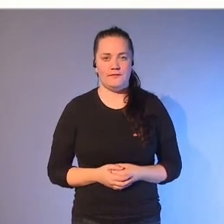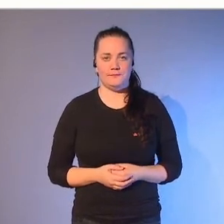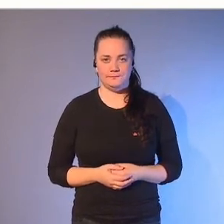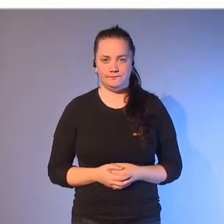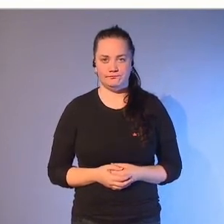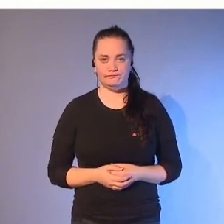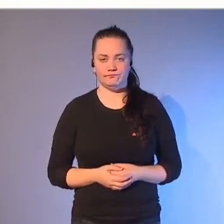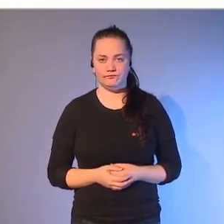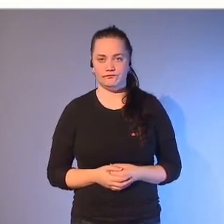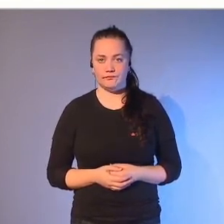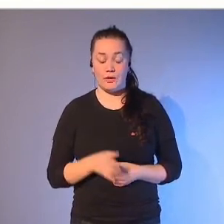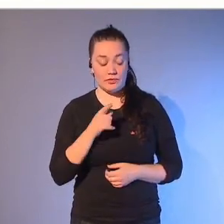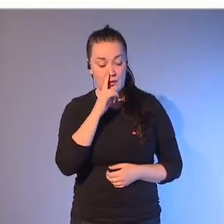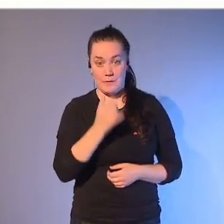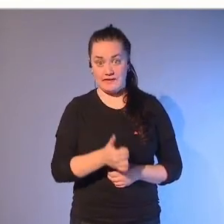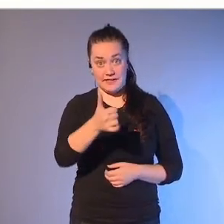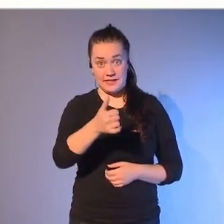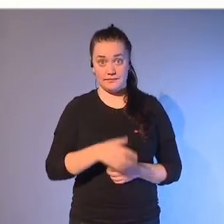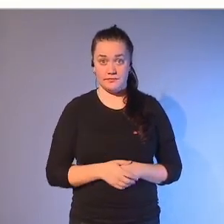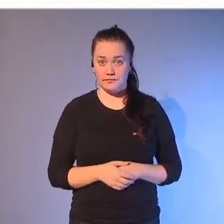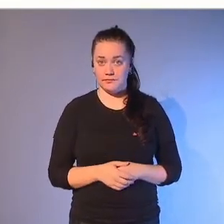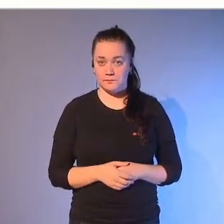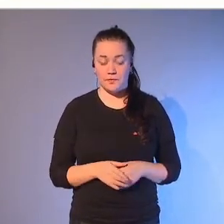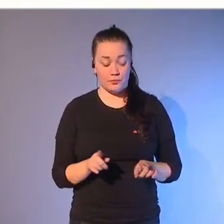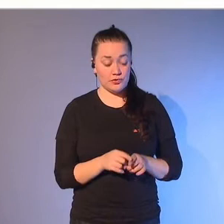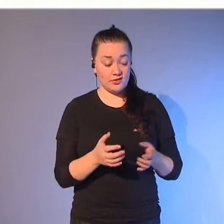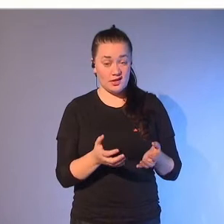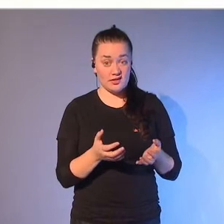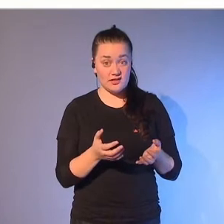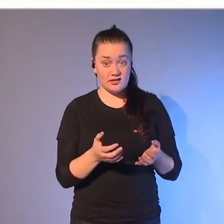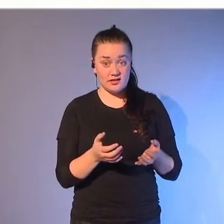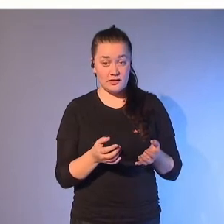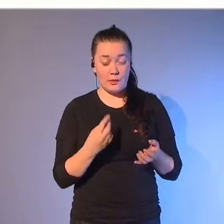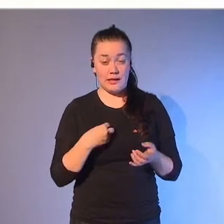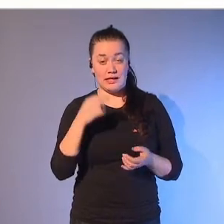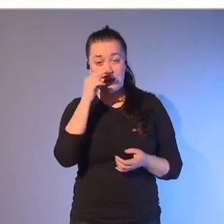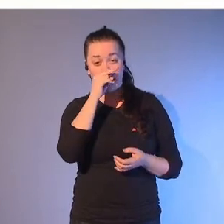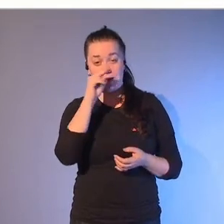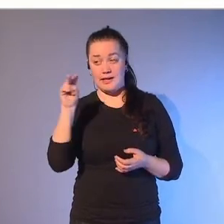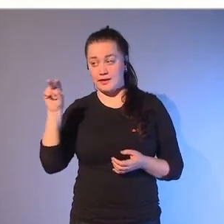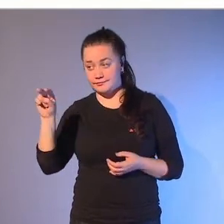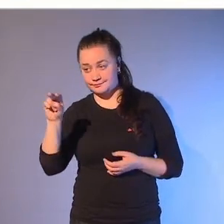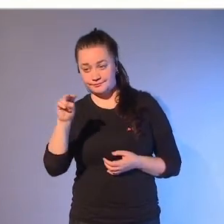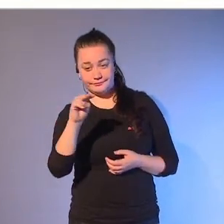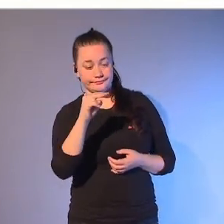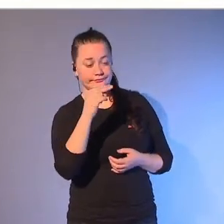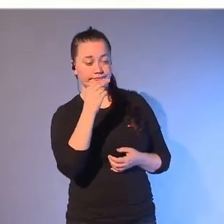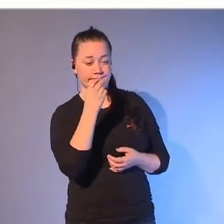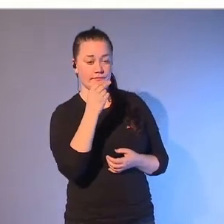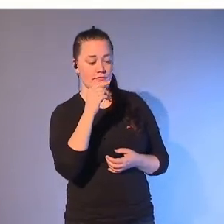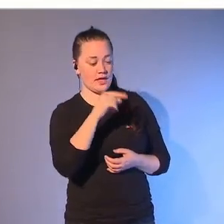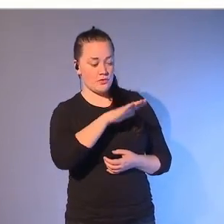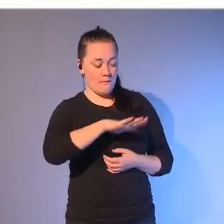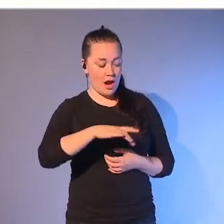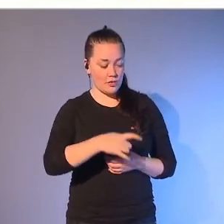Det er det helt avgjørende. Og da er det jo interessant å se på, hvis vi tar det blikket inn mot det som da barn